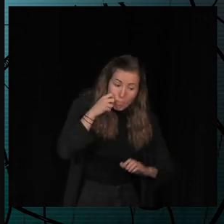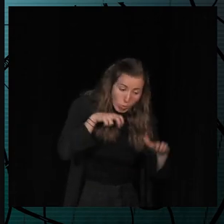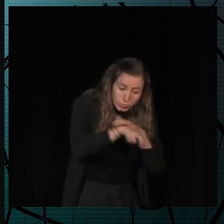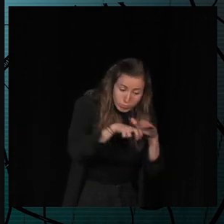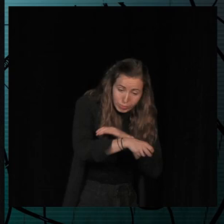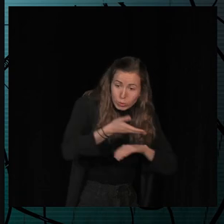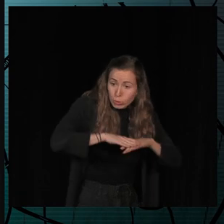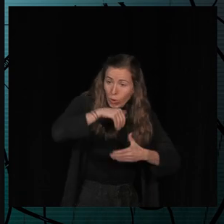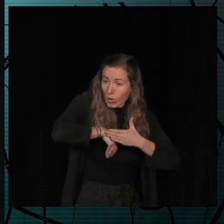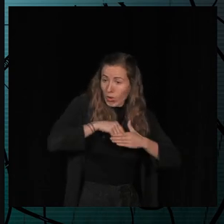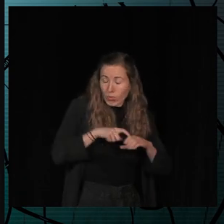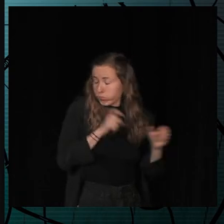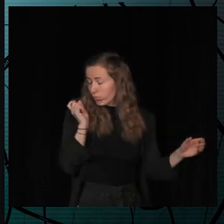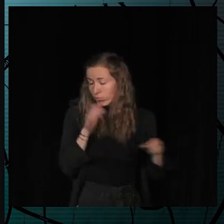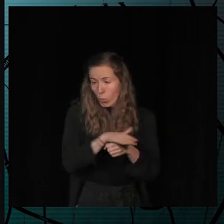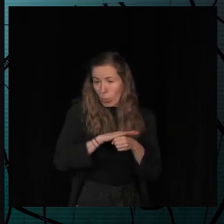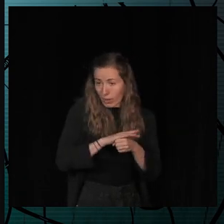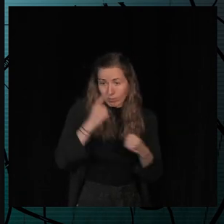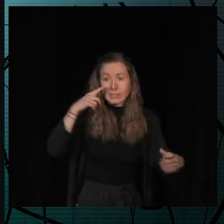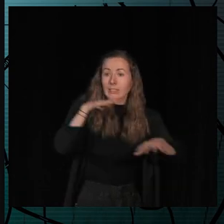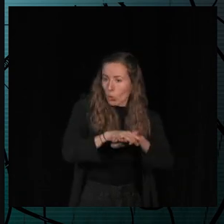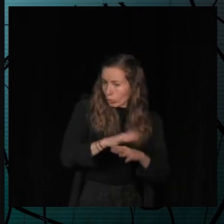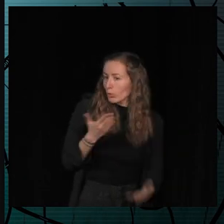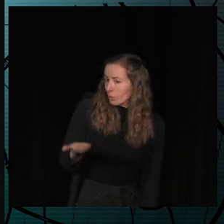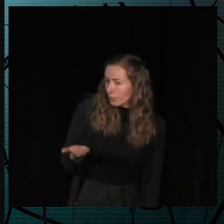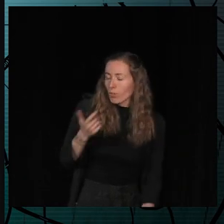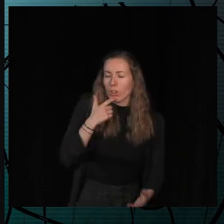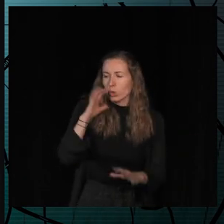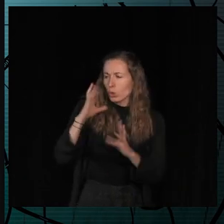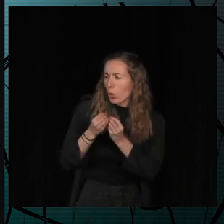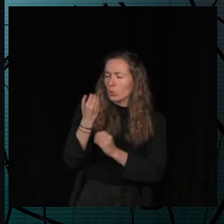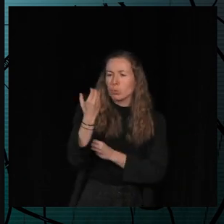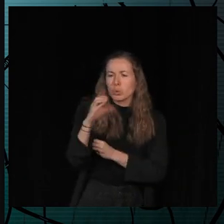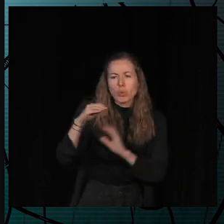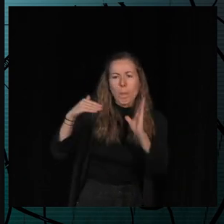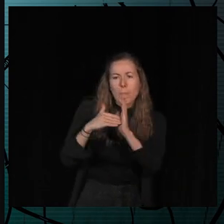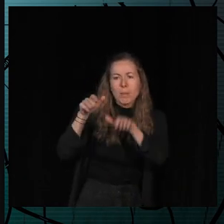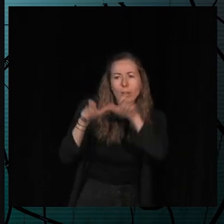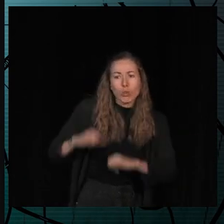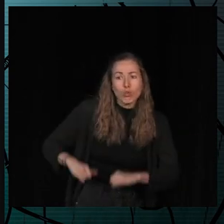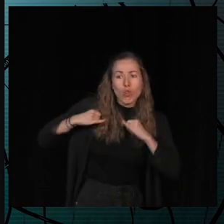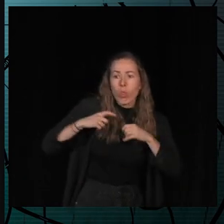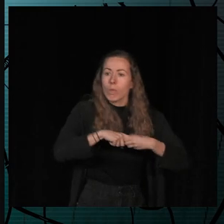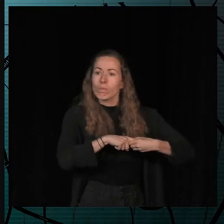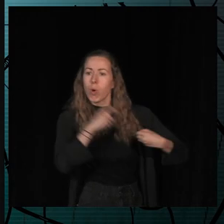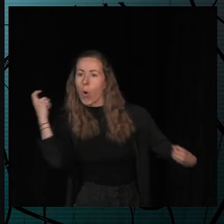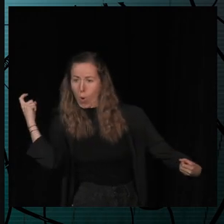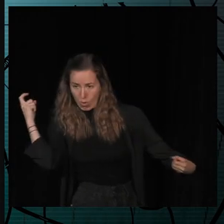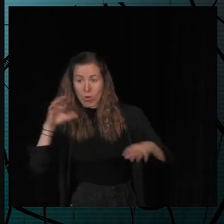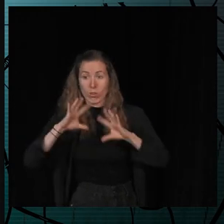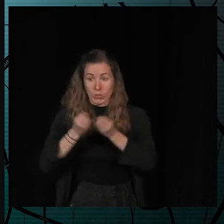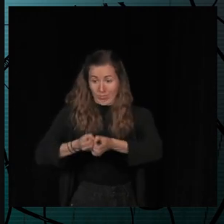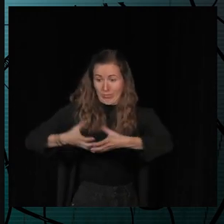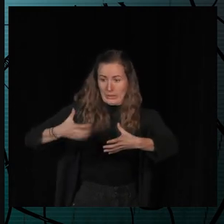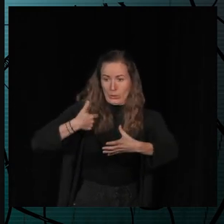voit bien que cette tendance hein l'année dernière il y a eu plus de 120000 je crois c'est ça autour de 100000 jeunes qui ont décroché scolairement ce qui est assez